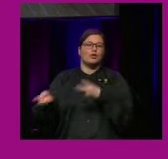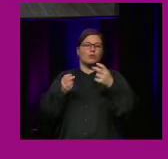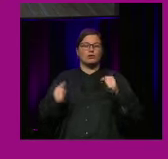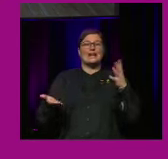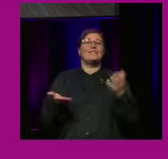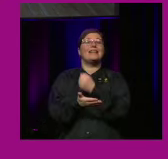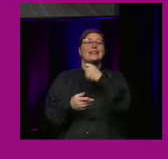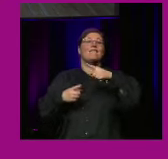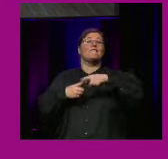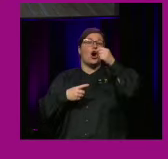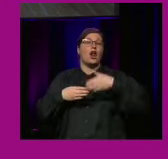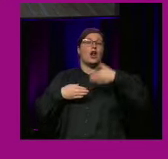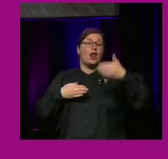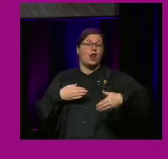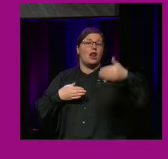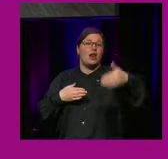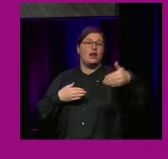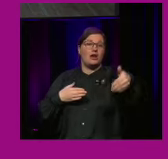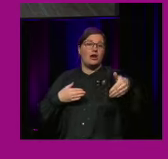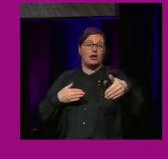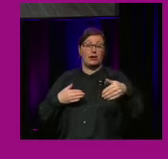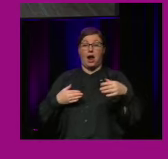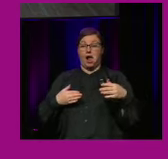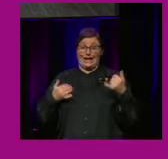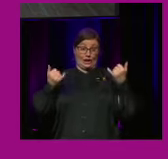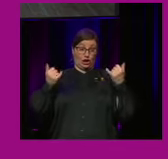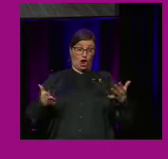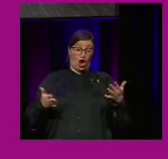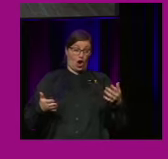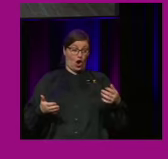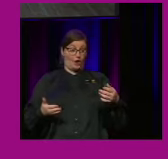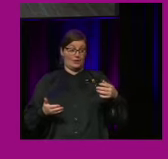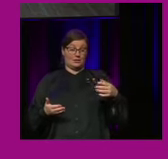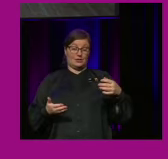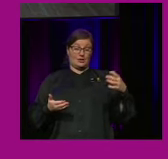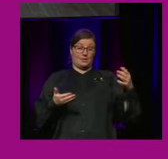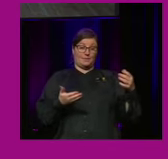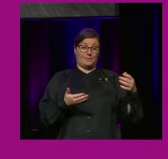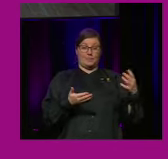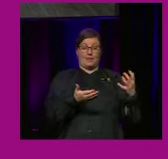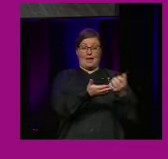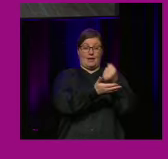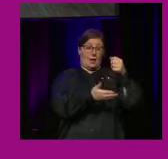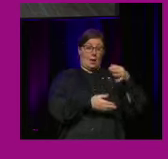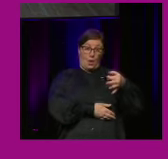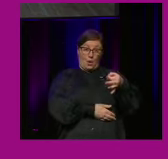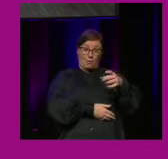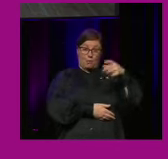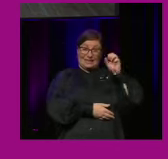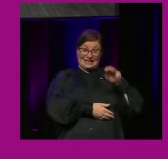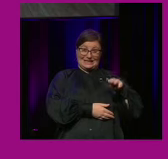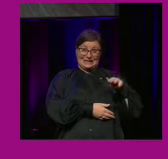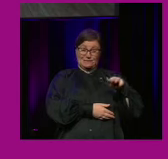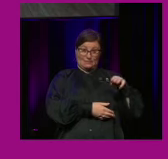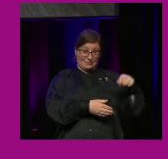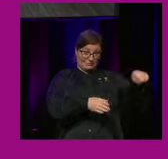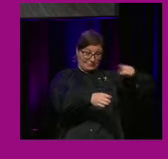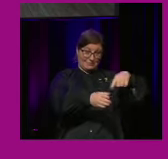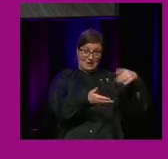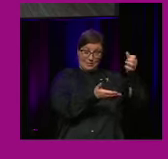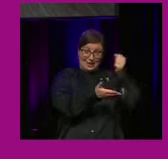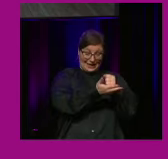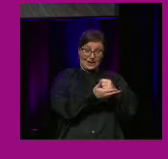valen. Jag menar att om vi får idag 51% i en populistisk regering, då är det för sent.